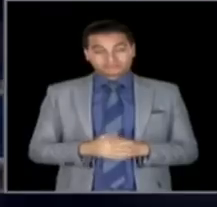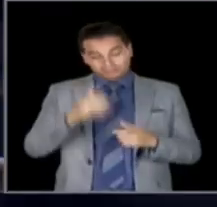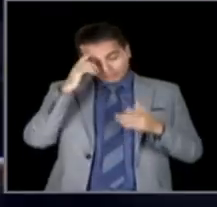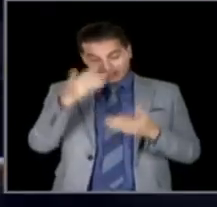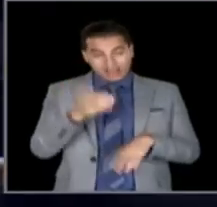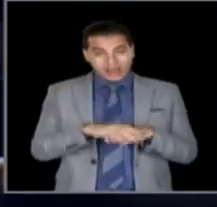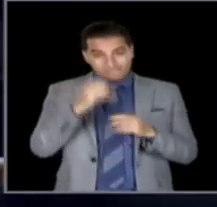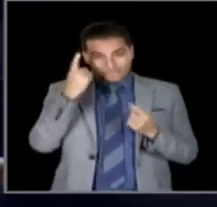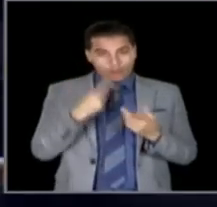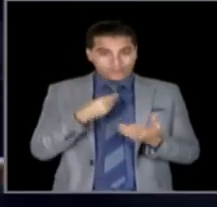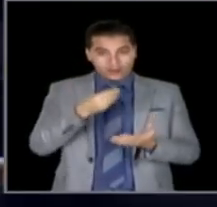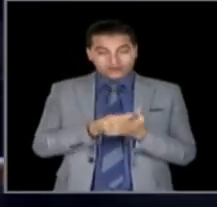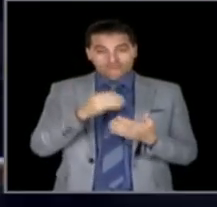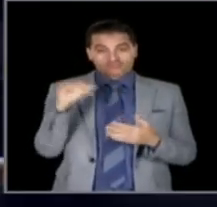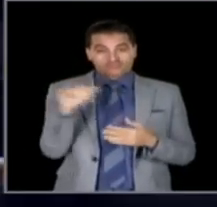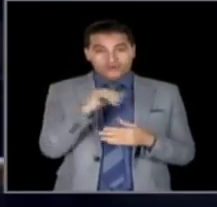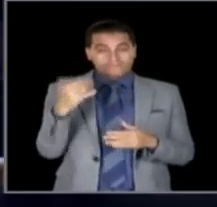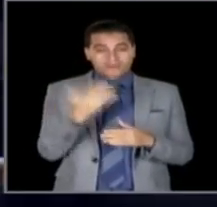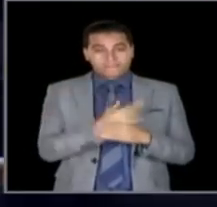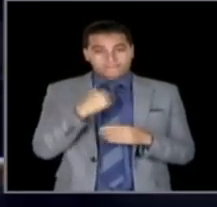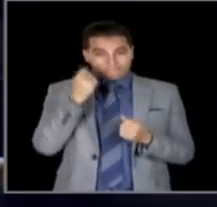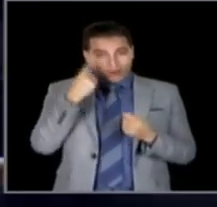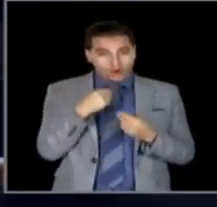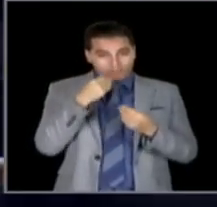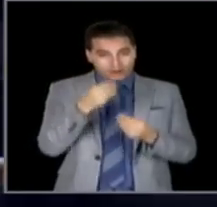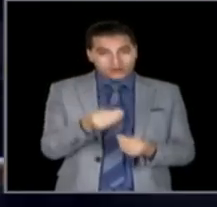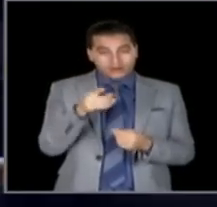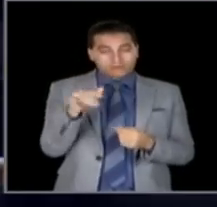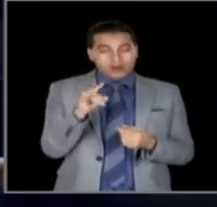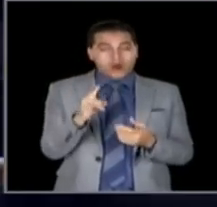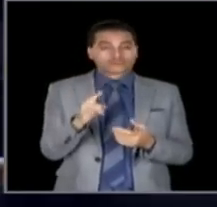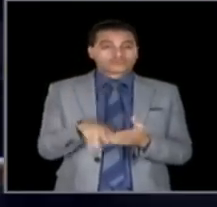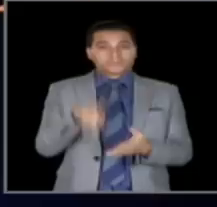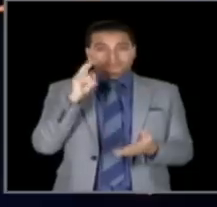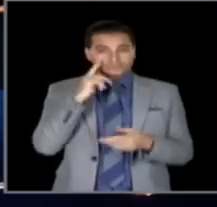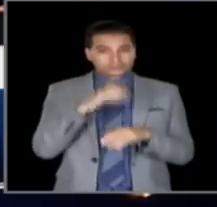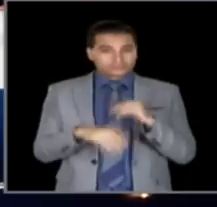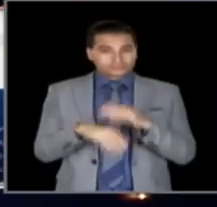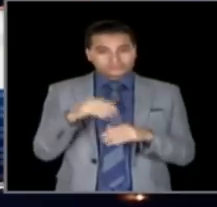ركزوا في المعلومة اللي هقولها، علشان المعلومة اللي هقولها ب10 نقط.